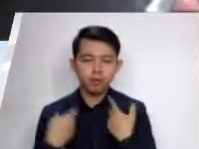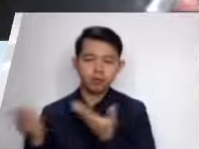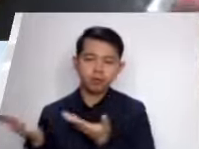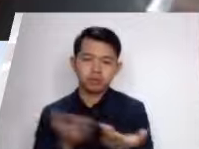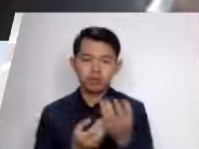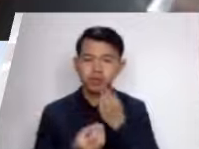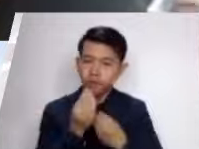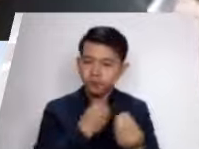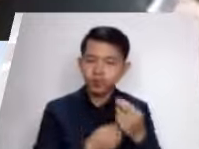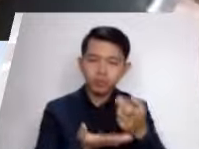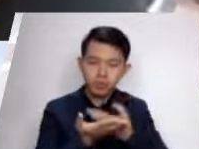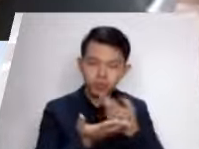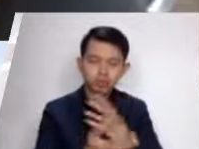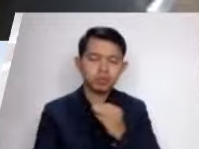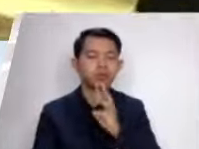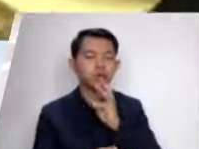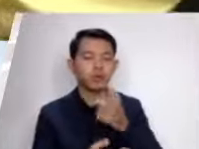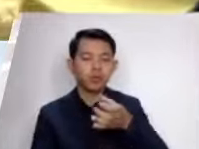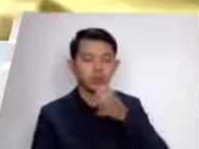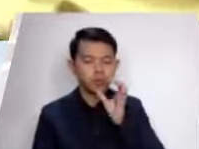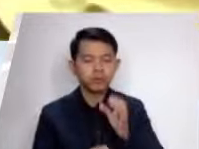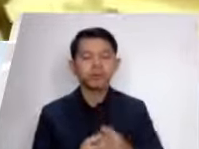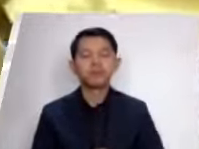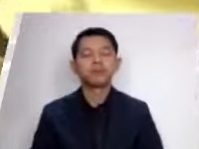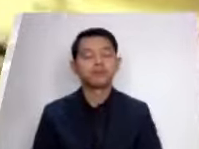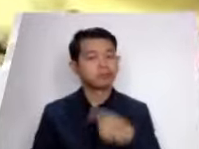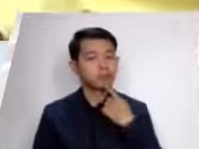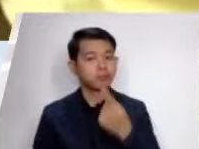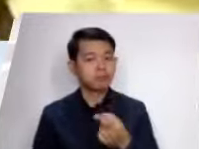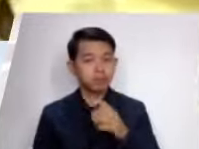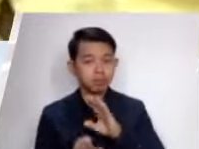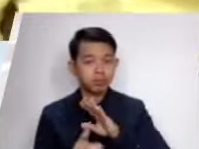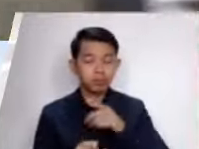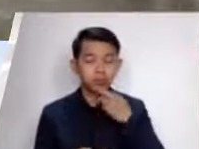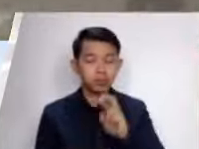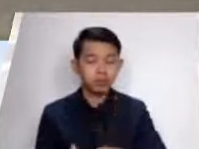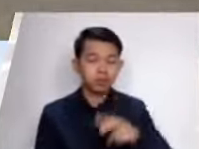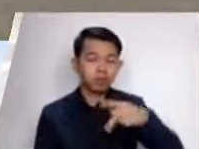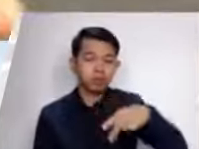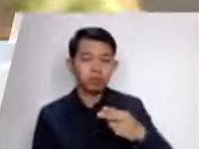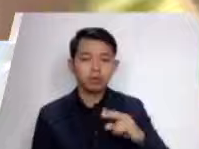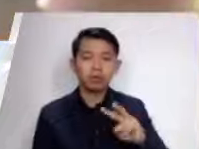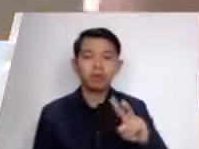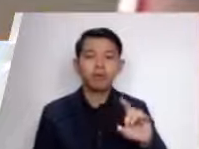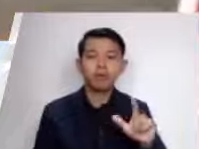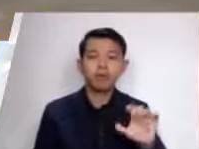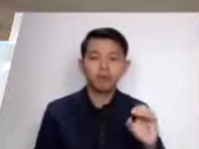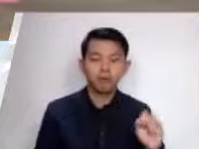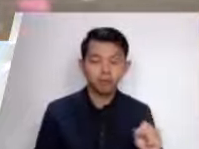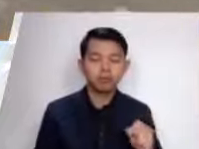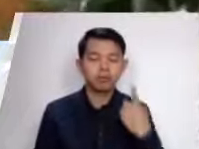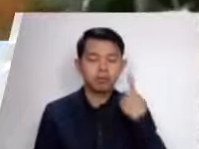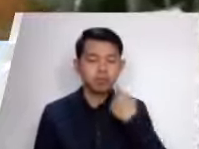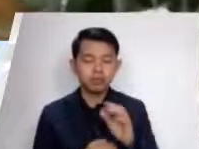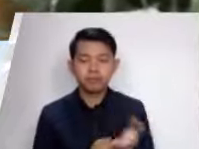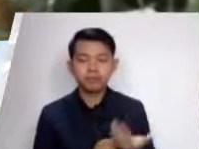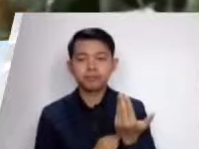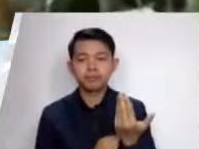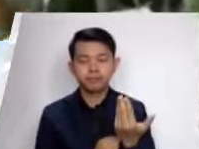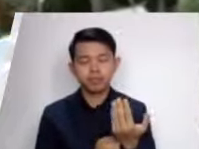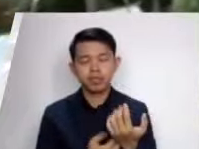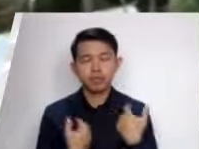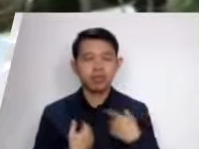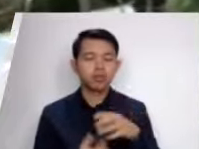inuming tubig. Ayon sa pinakahuling monitoring report ng FEVOX na inilabas alas 8 ngayong umaga, may 6 na volcanic